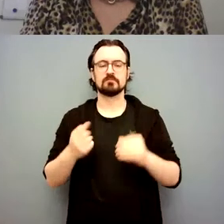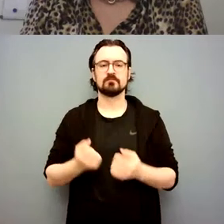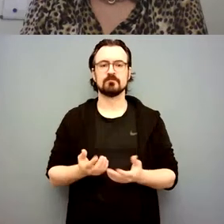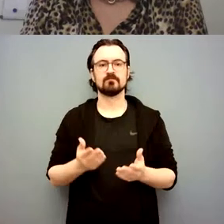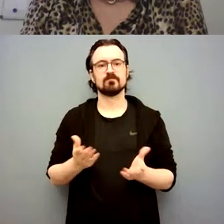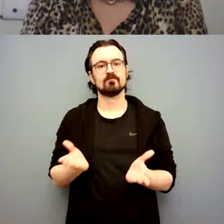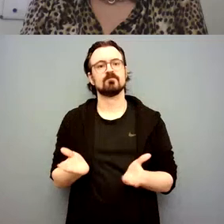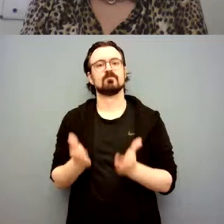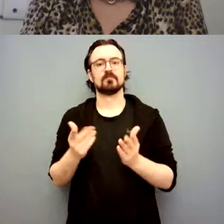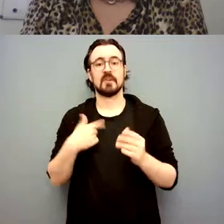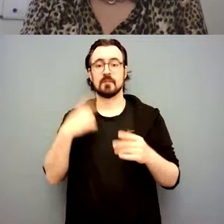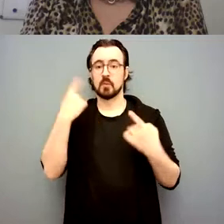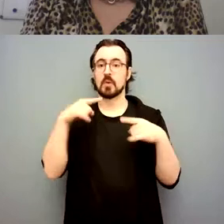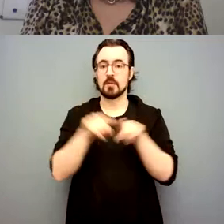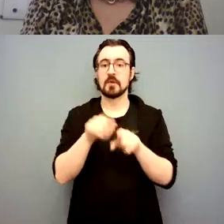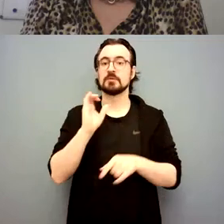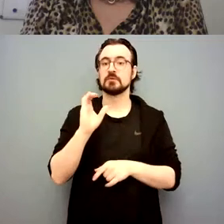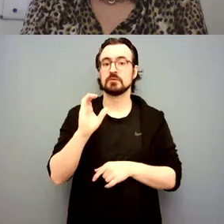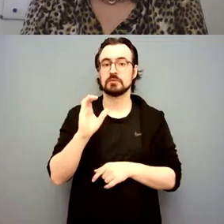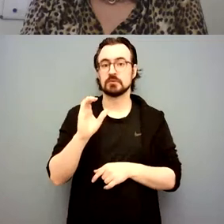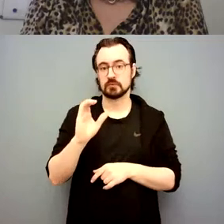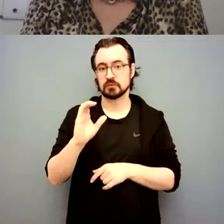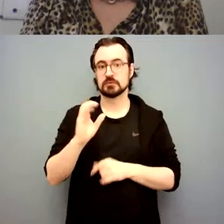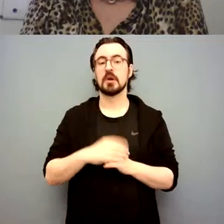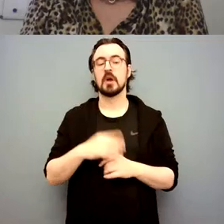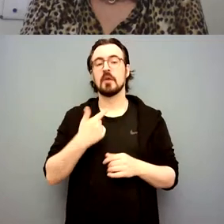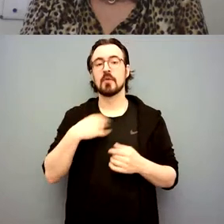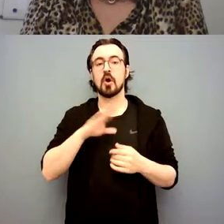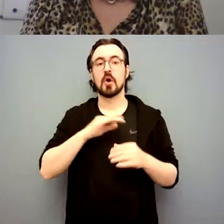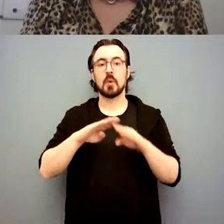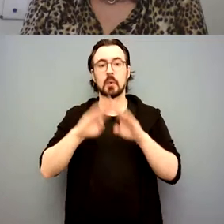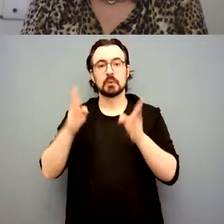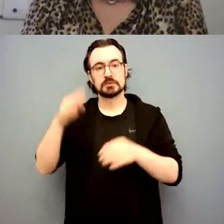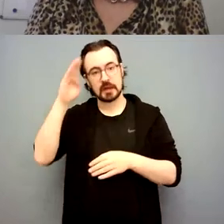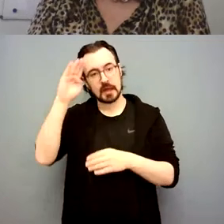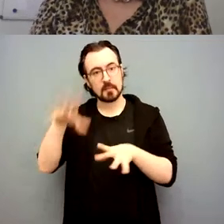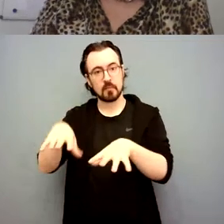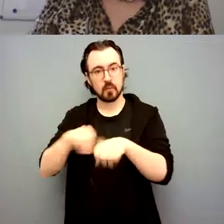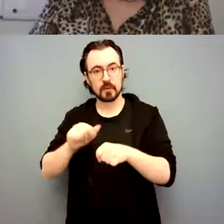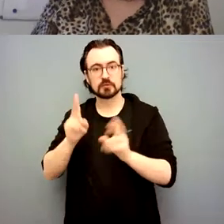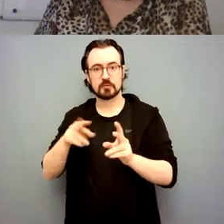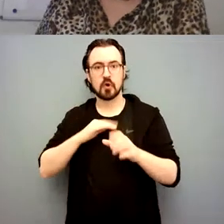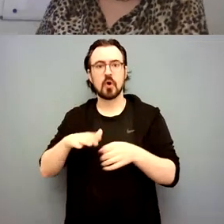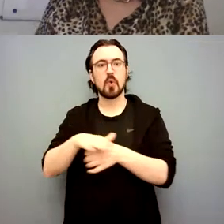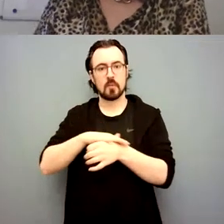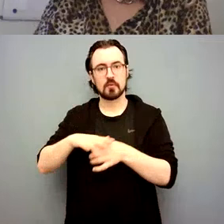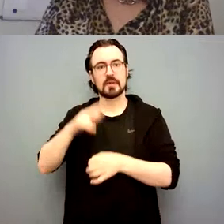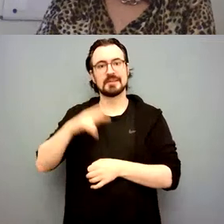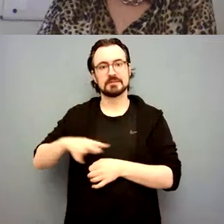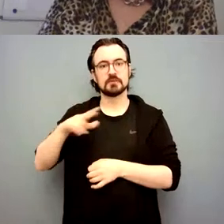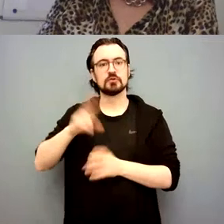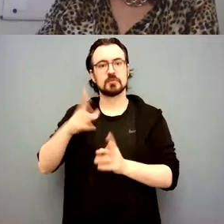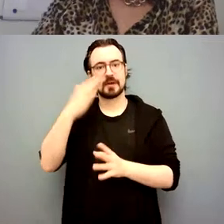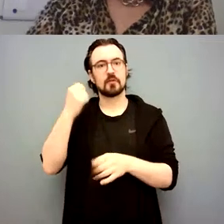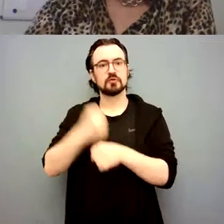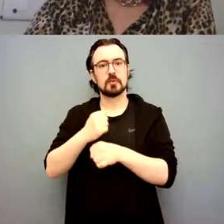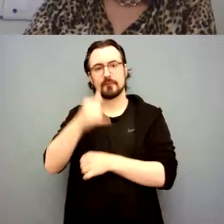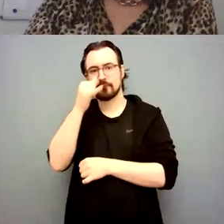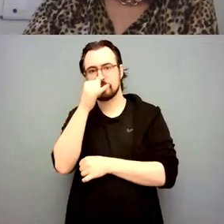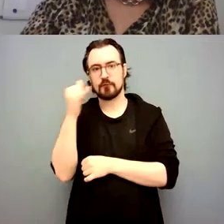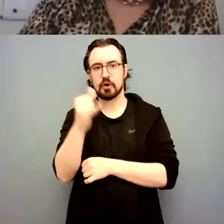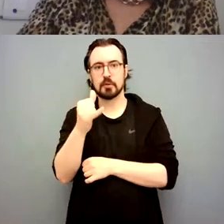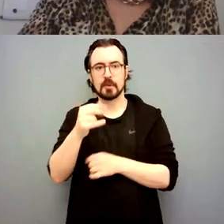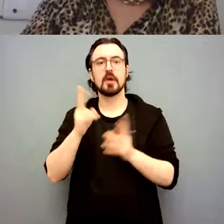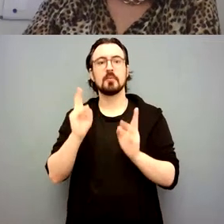håller vi helt med Socialdemokraterna om att ha husläkarmottagningar som har ett områdesansvar som kan jobba förebyggande och